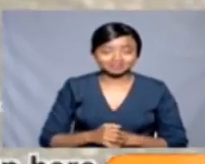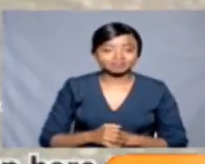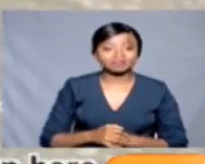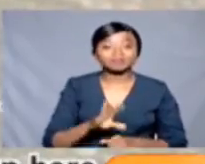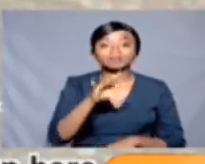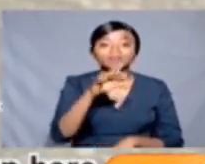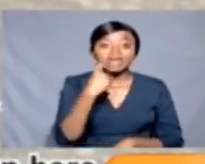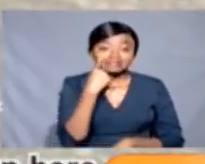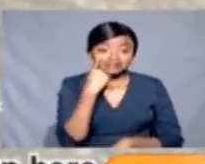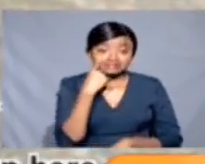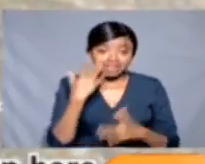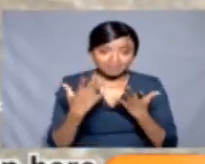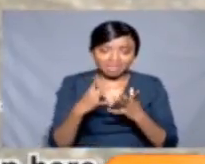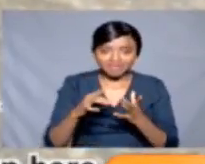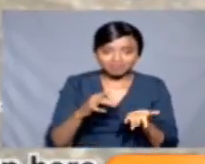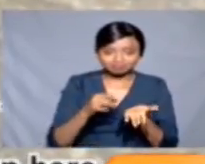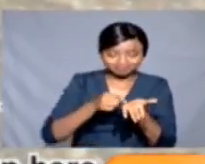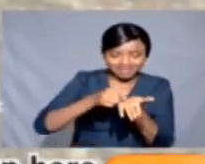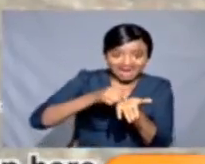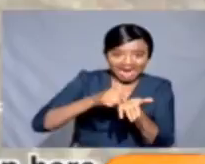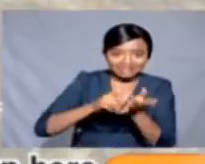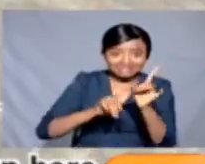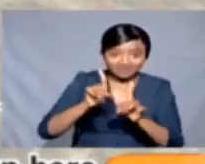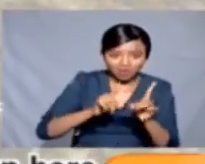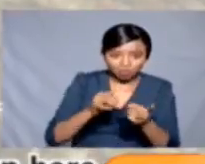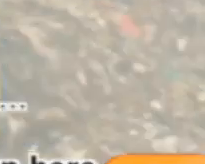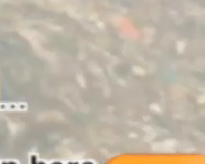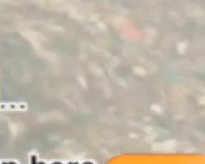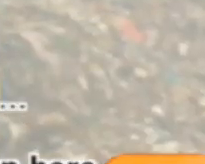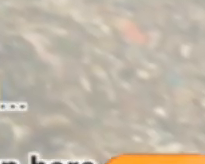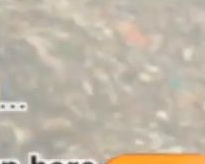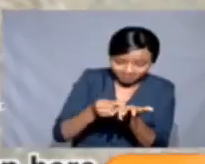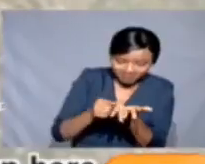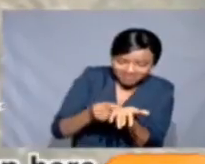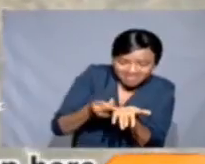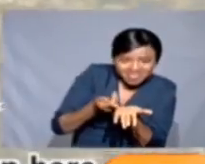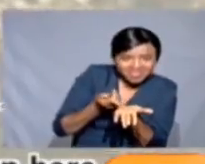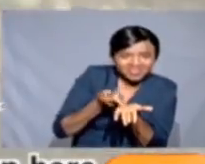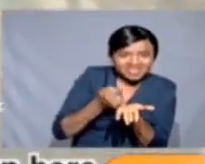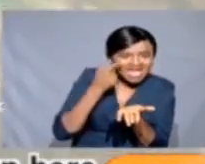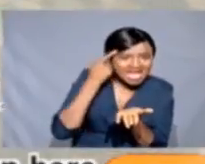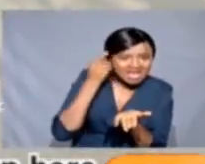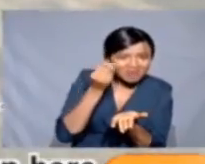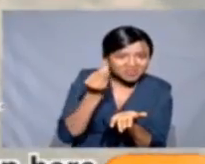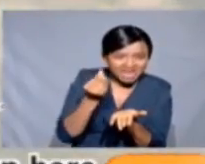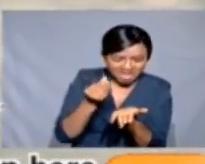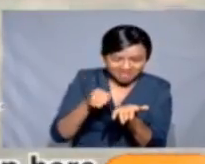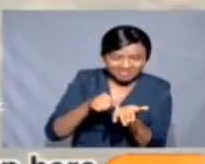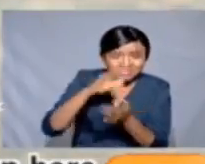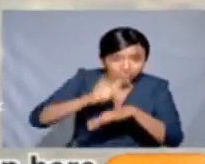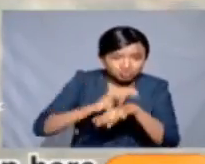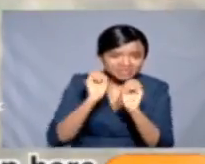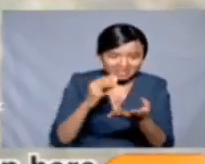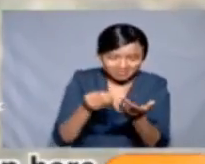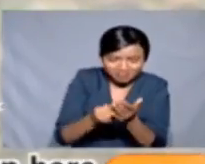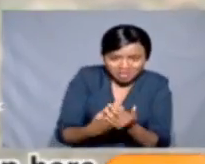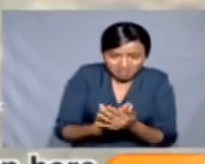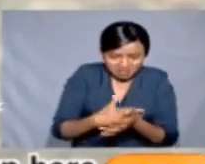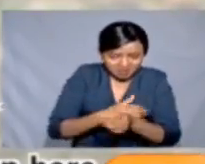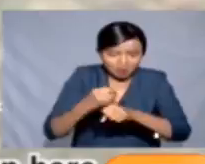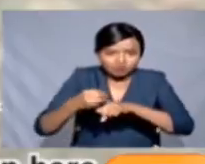Ukiangalia kama ile kadi unanunua ya Safaricom, ukiscratch unaambia go hiyo carbon siju whatever iko hapo juu si mzuri, inapoingia kwako inaweza kupatia